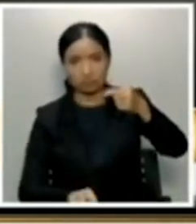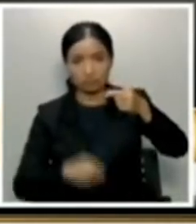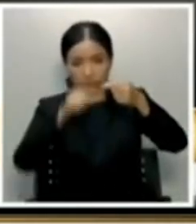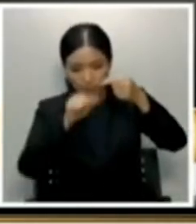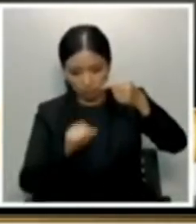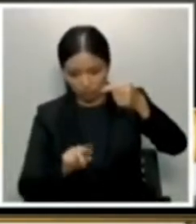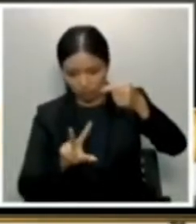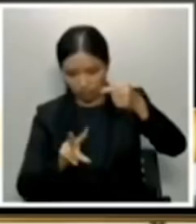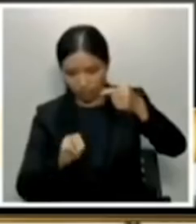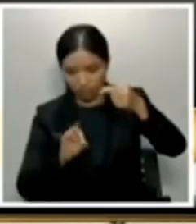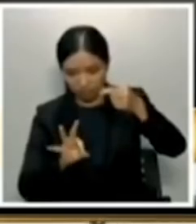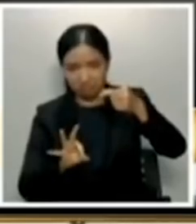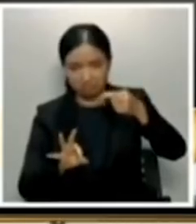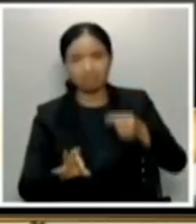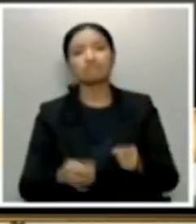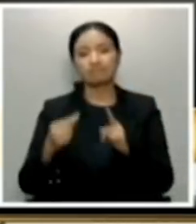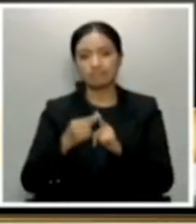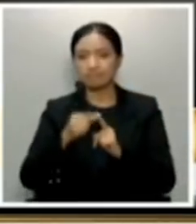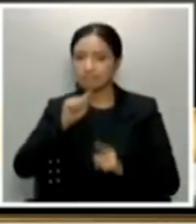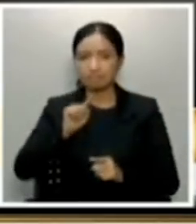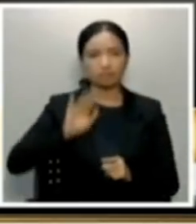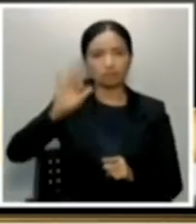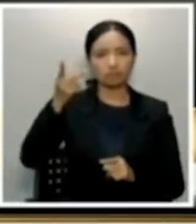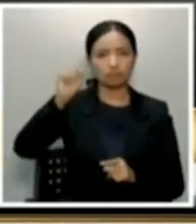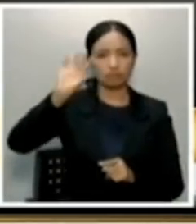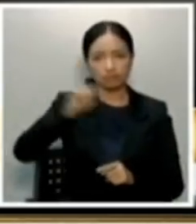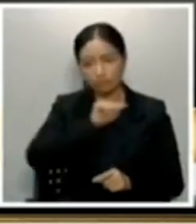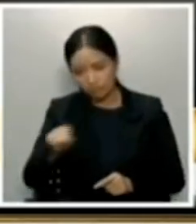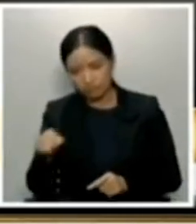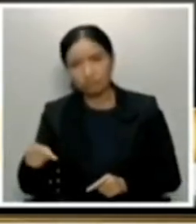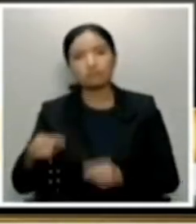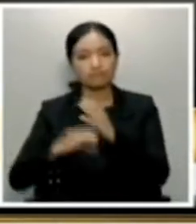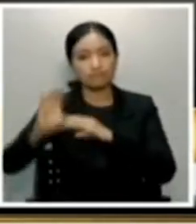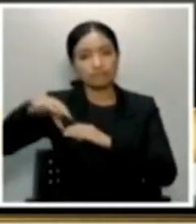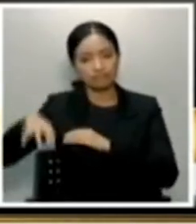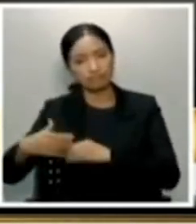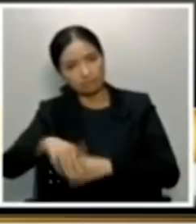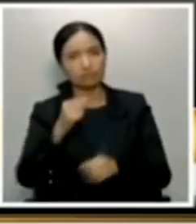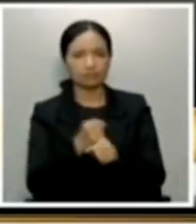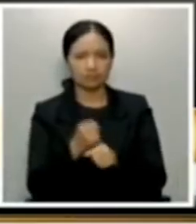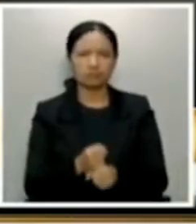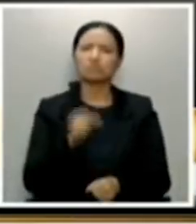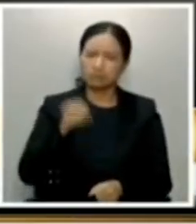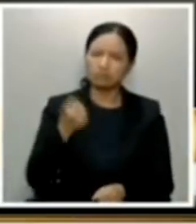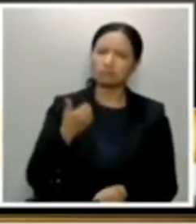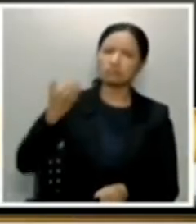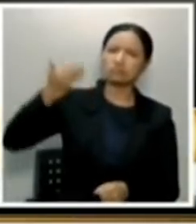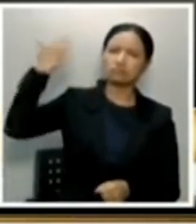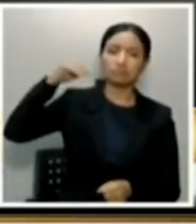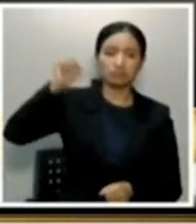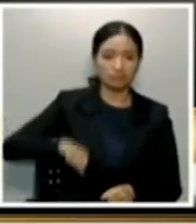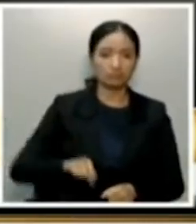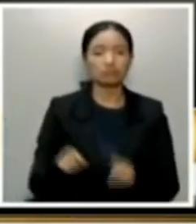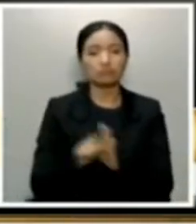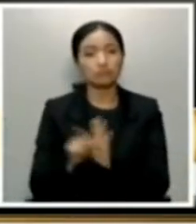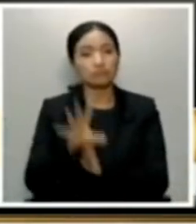คสช.ท่านบอกว่าจะไปพูดทำไมเรื่องแบบนี้มันเป็นเรื่องในอดีตใช่ค่ะ